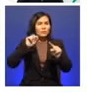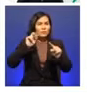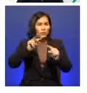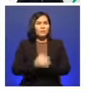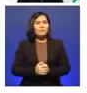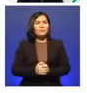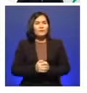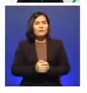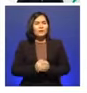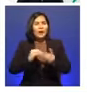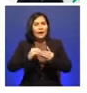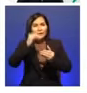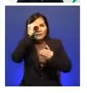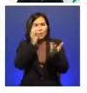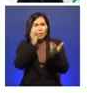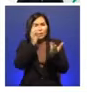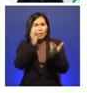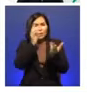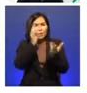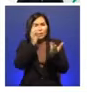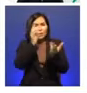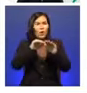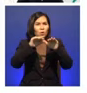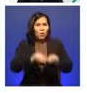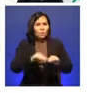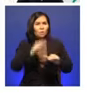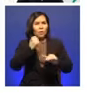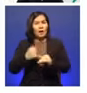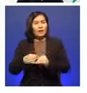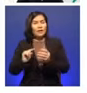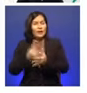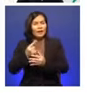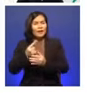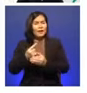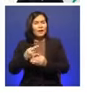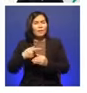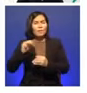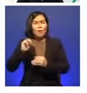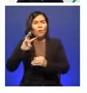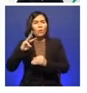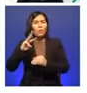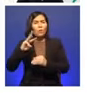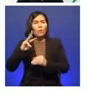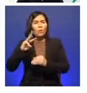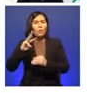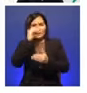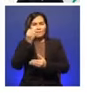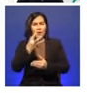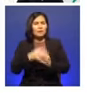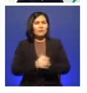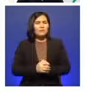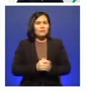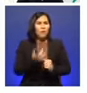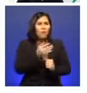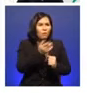งนะฮะตามระดับการศึกษาที่สูงขึ้นนะครับคนส่วนใหญ่ที่ศึกษาจะถึงระดับชั้นมัธยมปีที่3นะฮะ